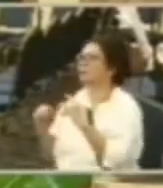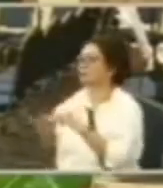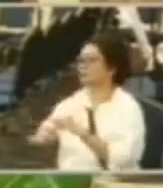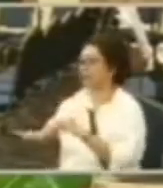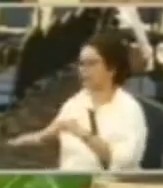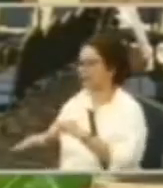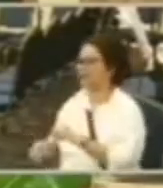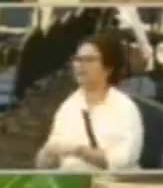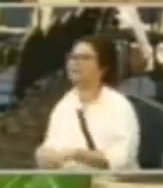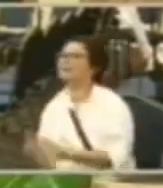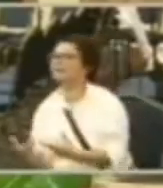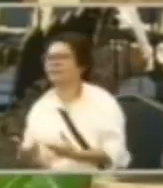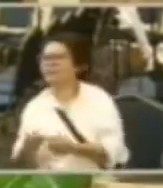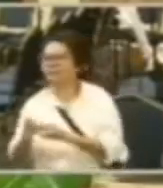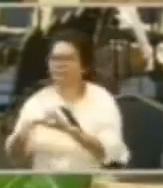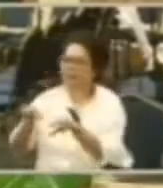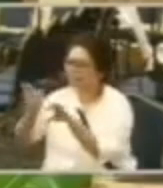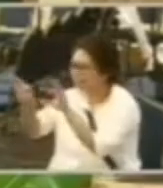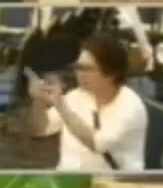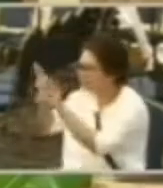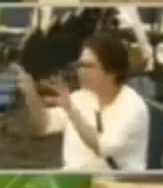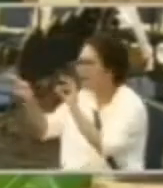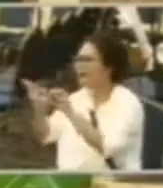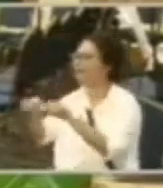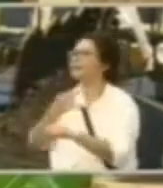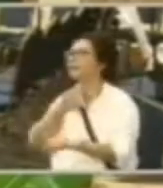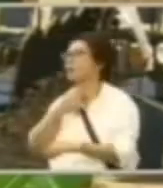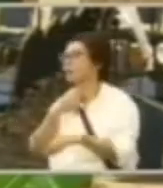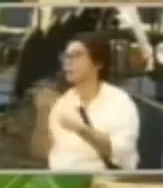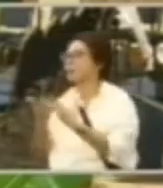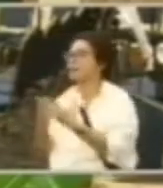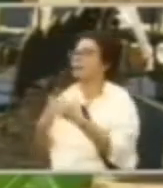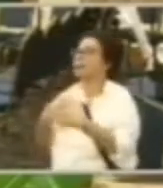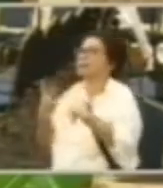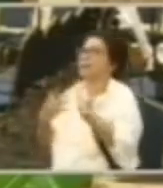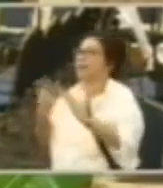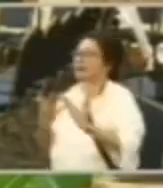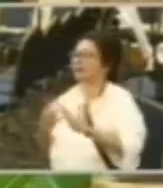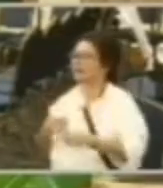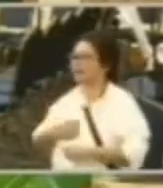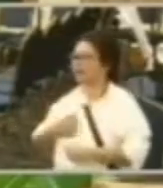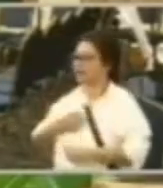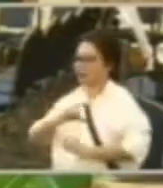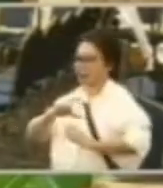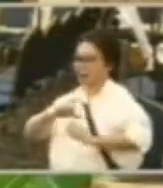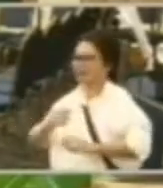pun yang menyenangkan saya. Maaf, di Bandung, bukan di Jakarta.